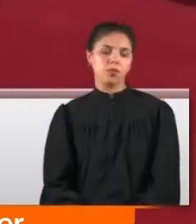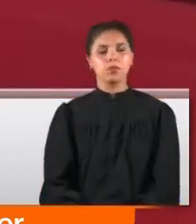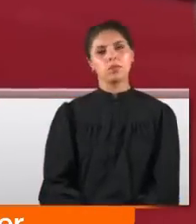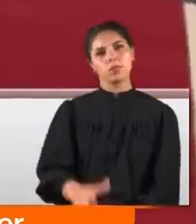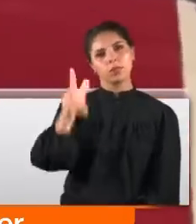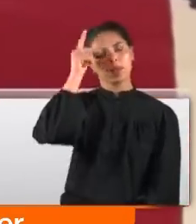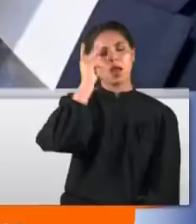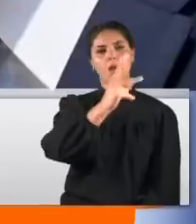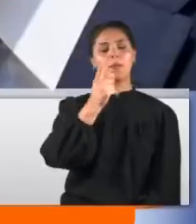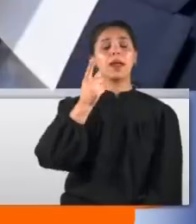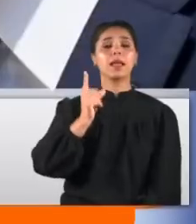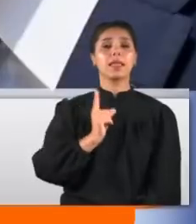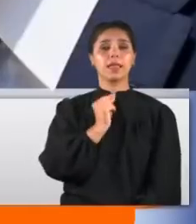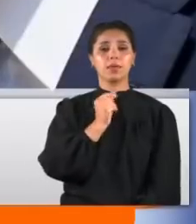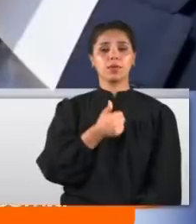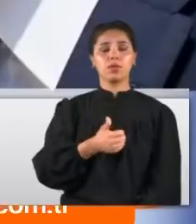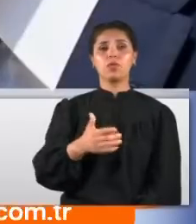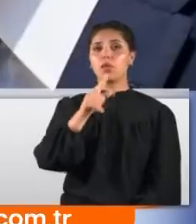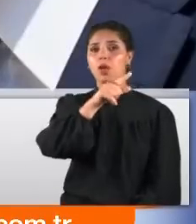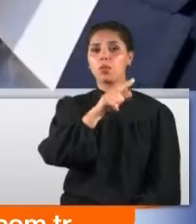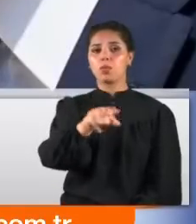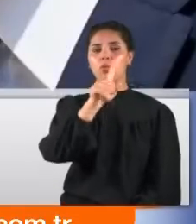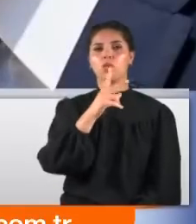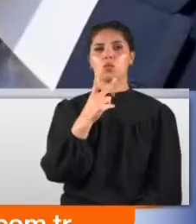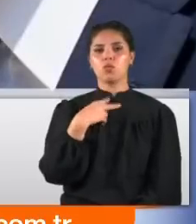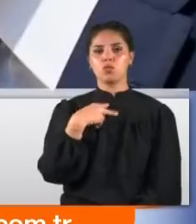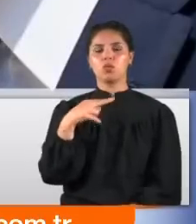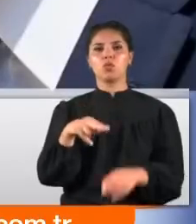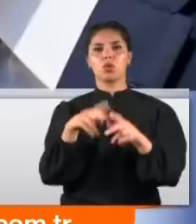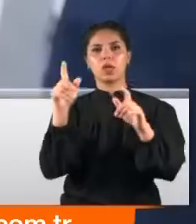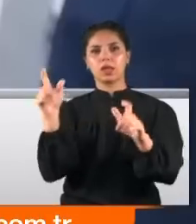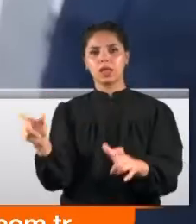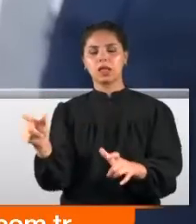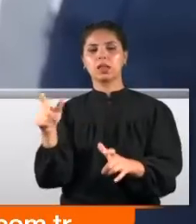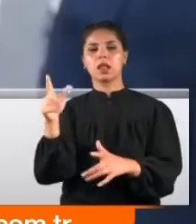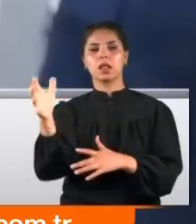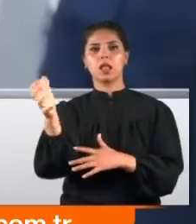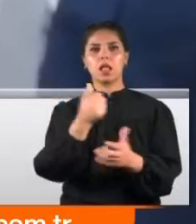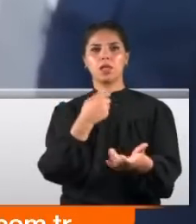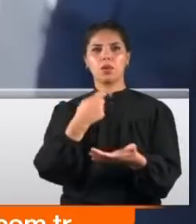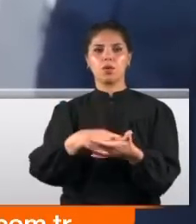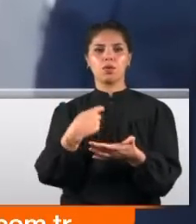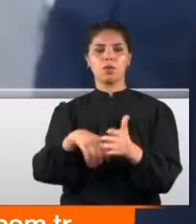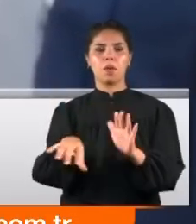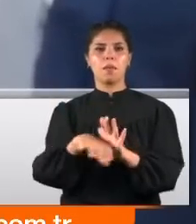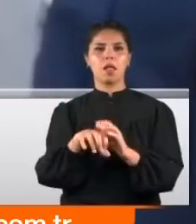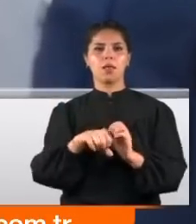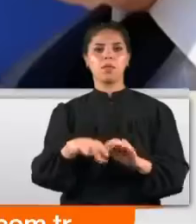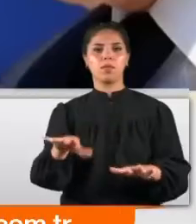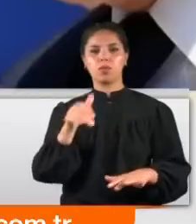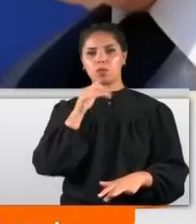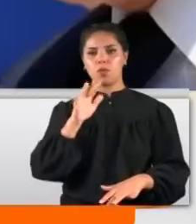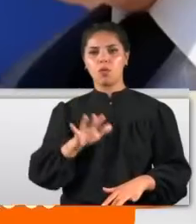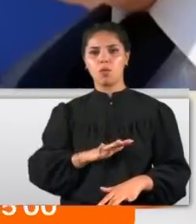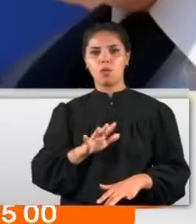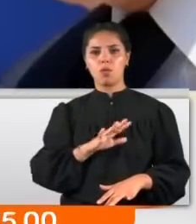Amerikan Temsilciler Meclisi, Hunter Biden'ın Rus, Kazak ve Ukraynalı oligarklardan aldığı ödemelerin belgelerini yayınladı. Oğul